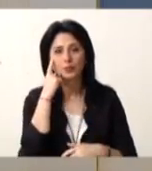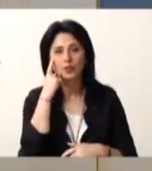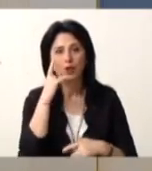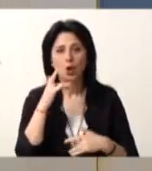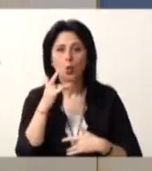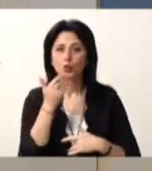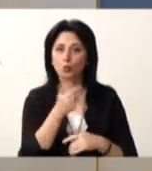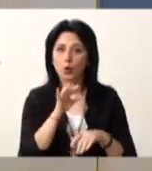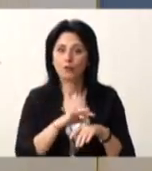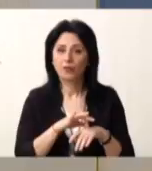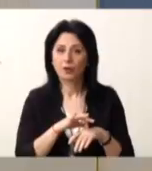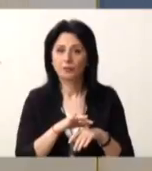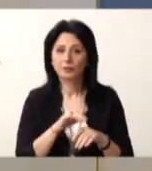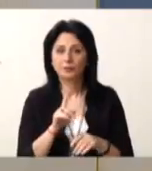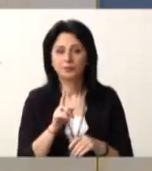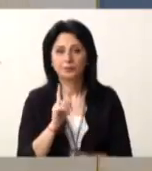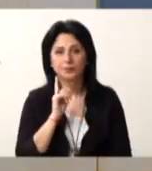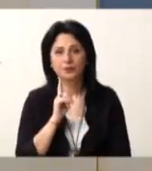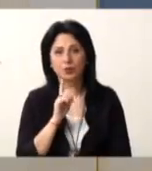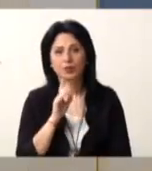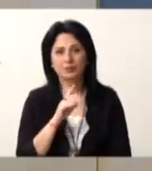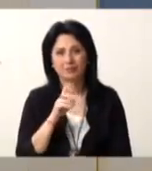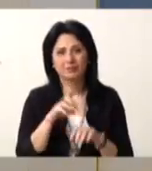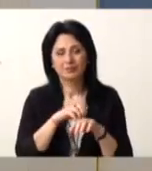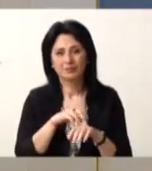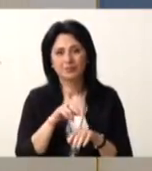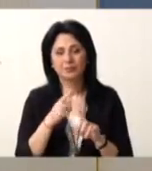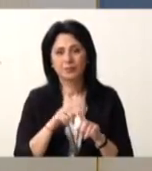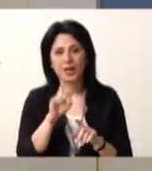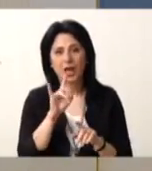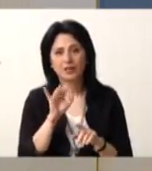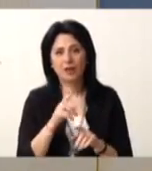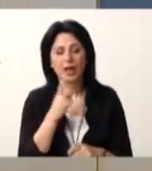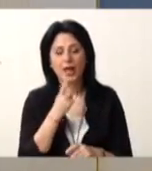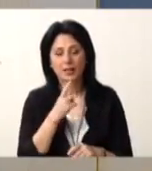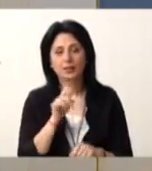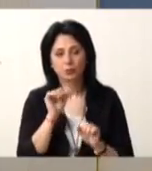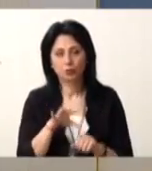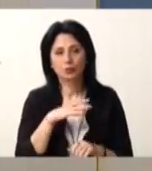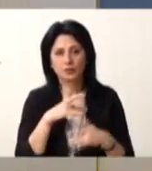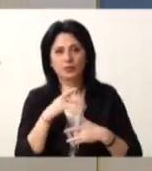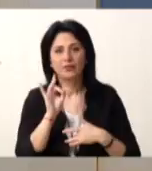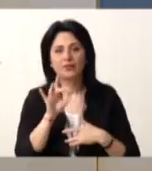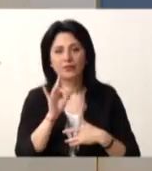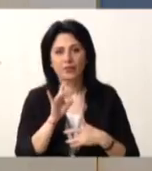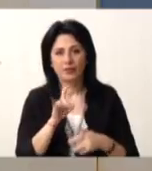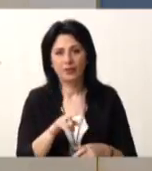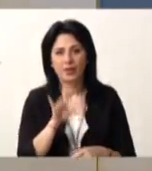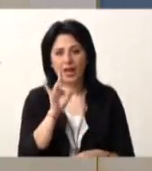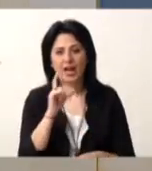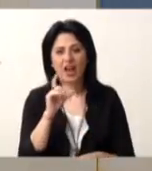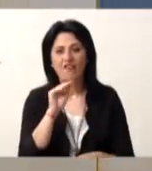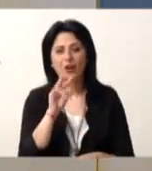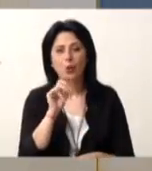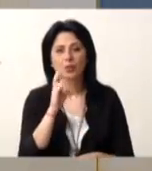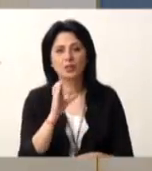კუჭის დაავადებასთან არის დაკავშირებული, უფრო წყულოვან დაავადებაზე ვიფიქროთ, მაგრამ ერთ-ერთი სიმპტომი შესაძლებელია ამ რეფლუქს